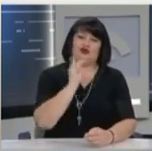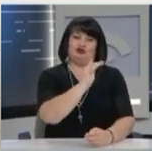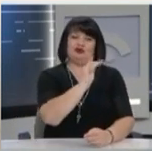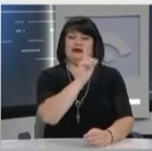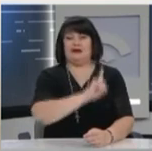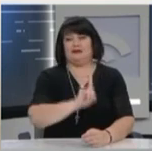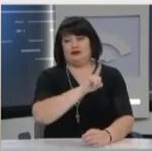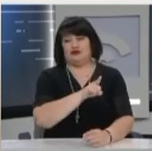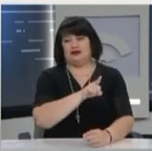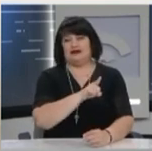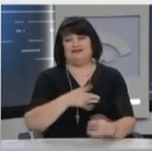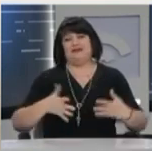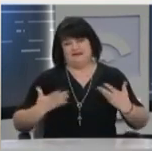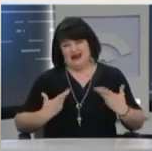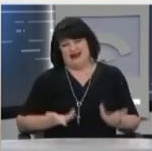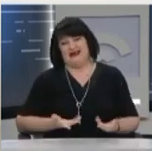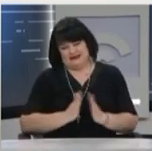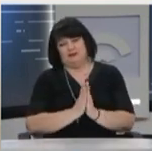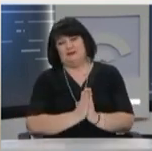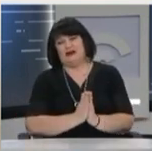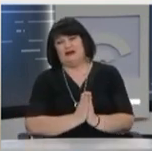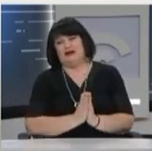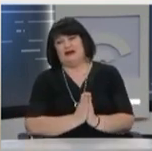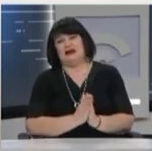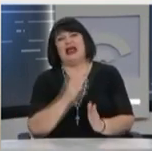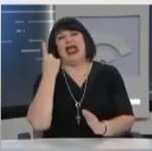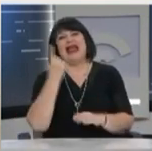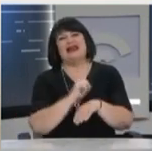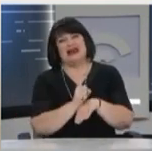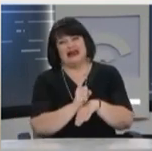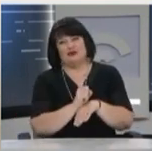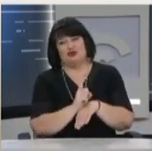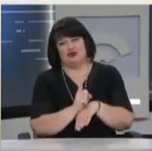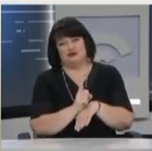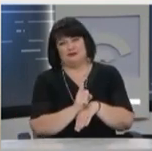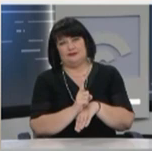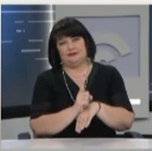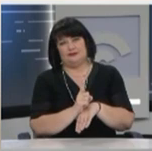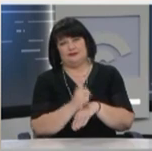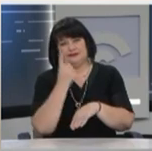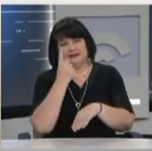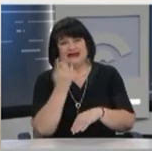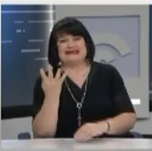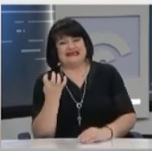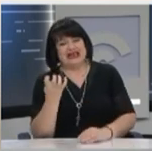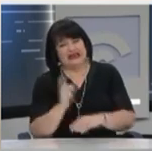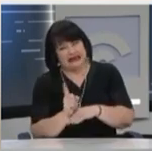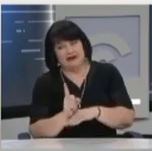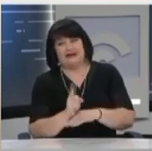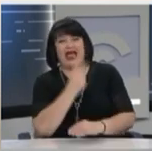Μητσοτάκη, κάντε μου μια χάρη. Ένα λεπτό σε 40 είναι λίγο. Δεν